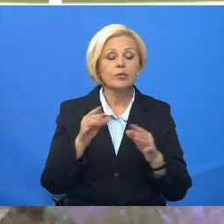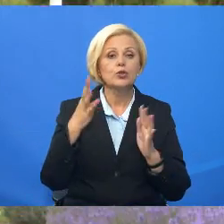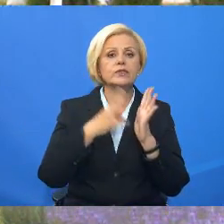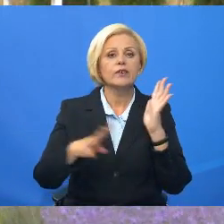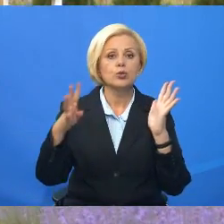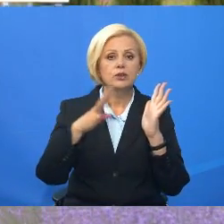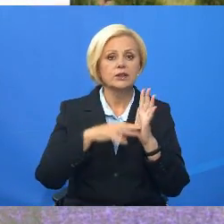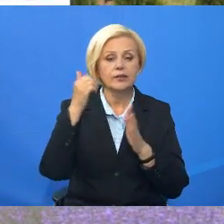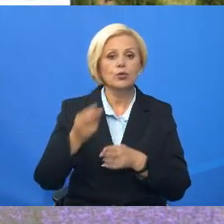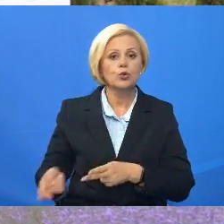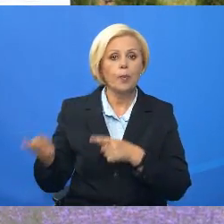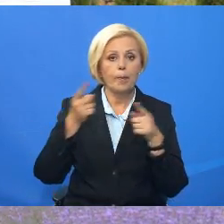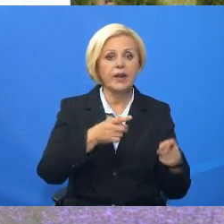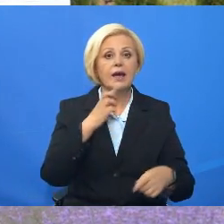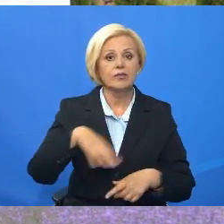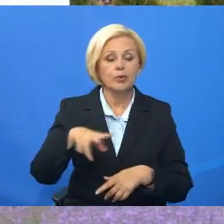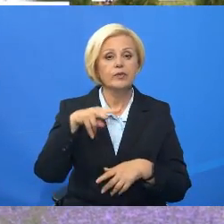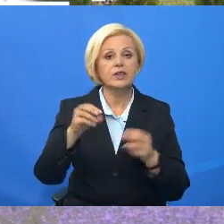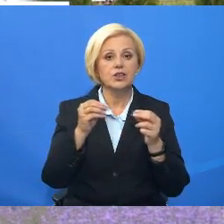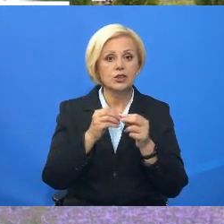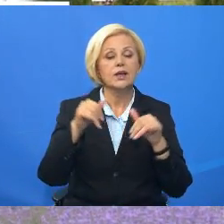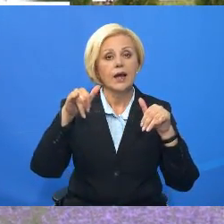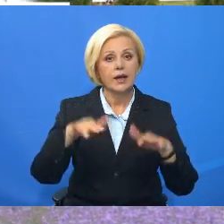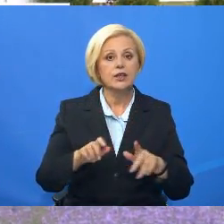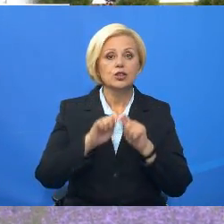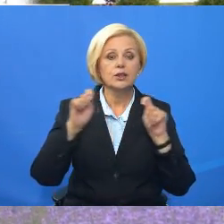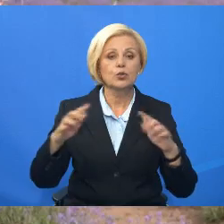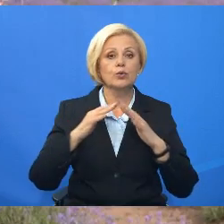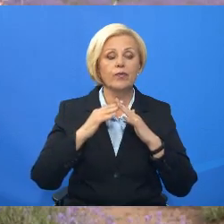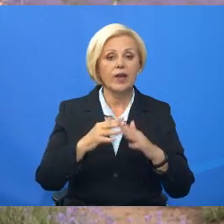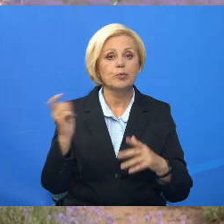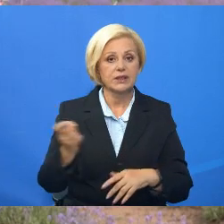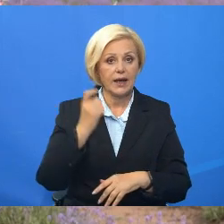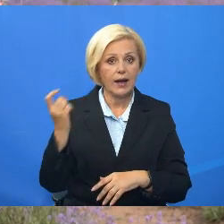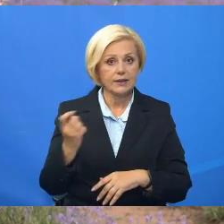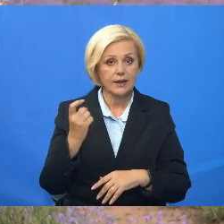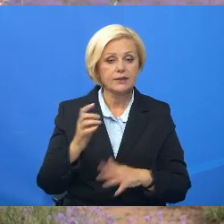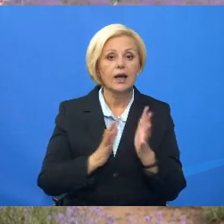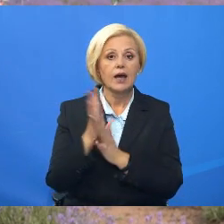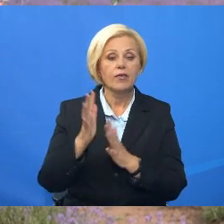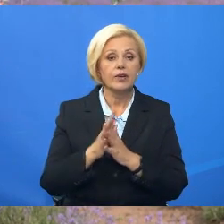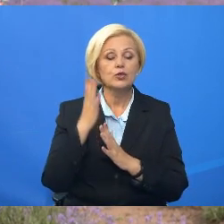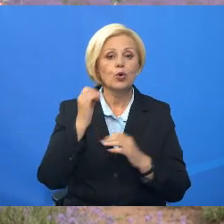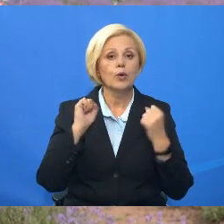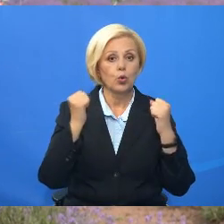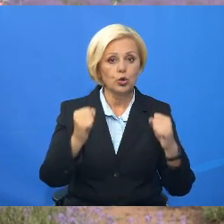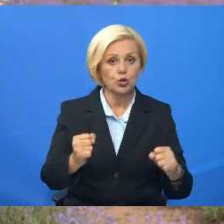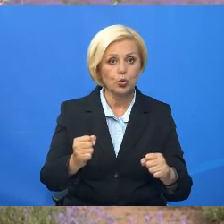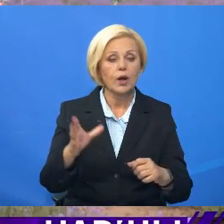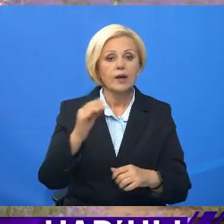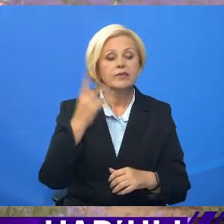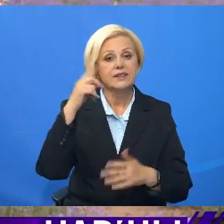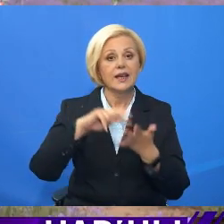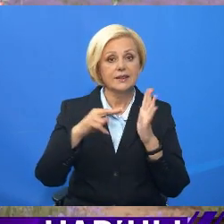годе переехал у Беларусь. У 2010-м вырашил открыть тут фермерскую господарку по выращиванию плодовых культур. Вся задумка